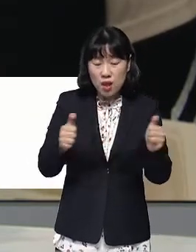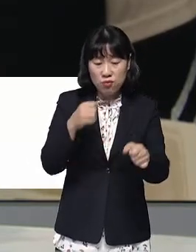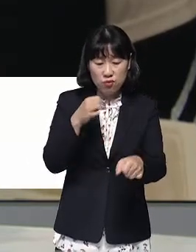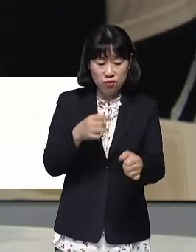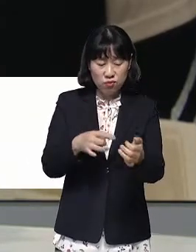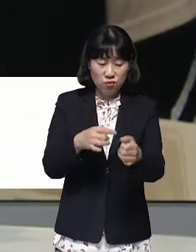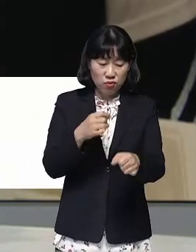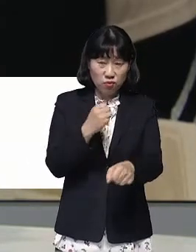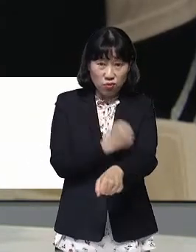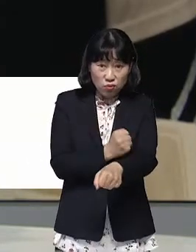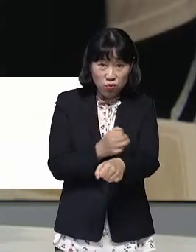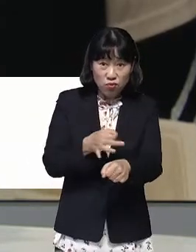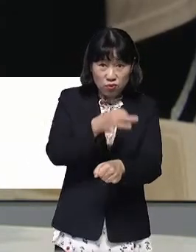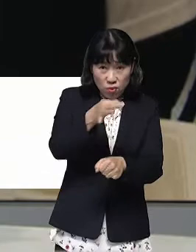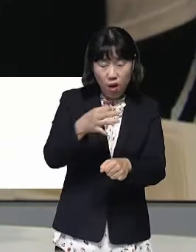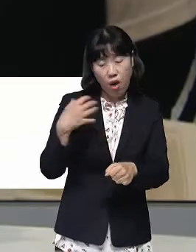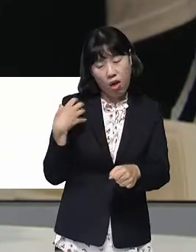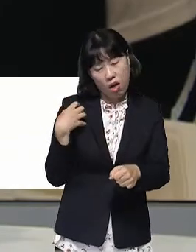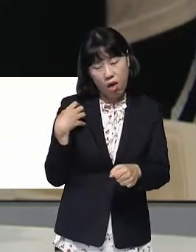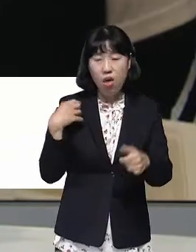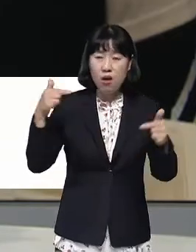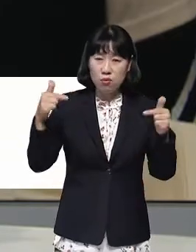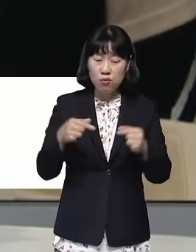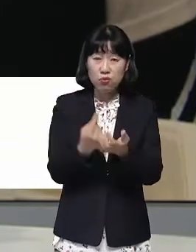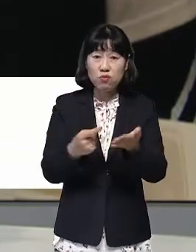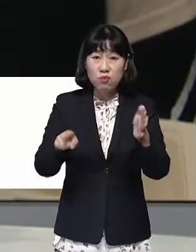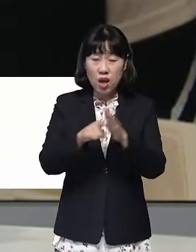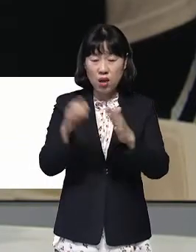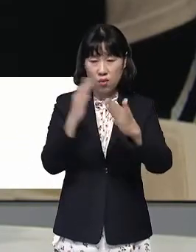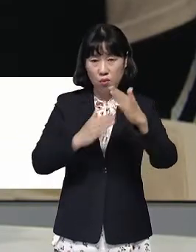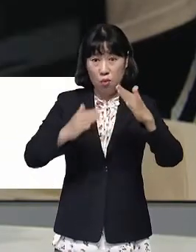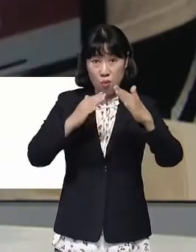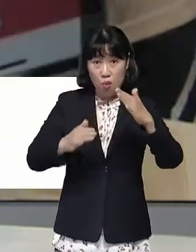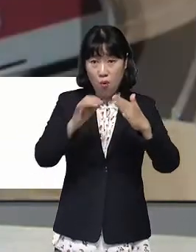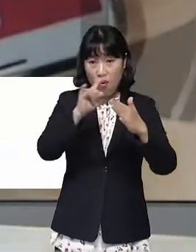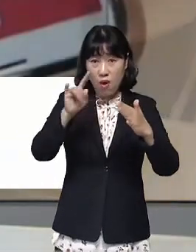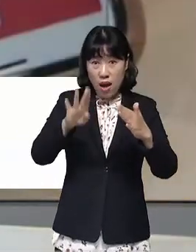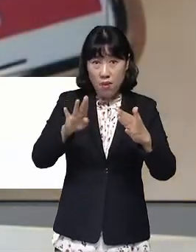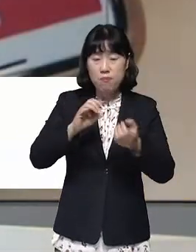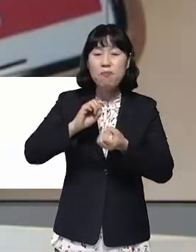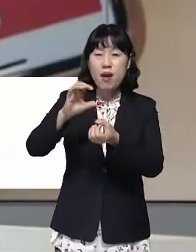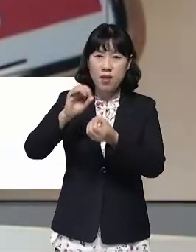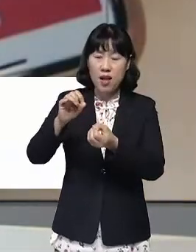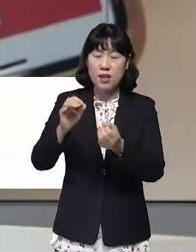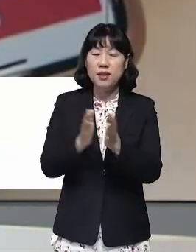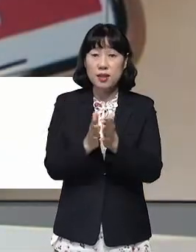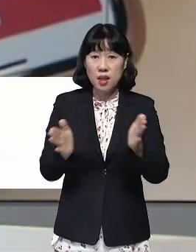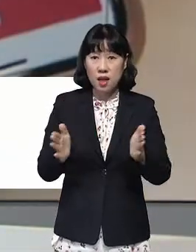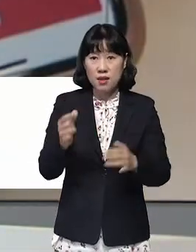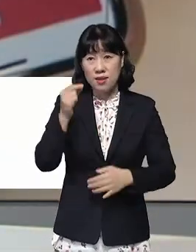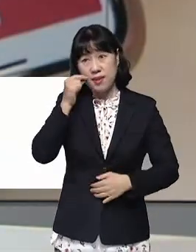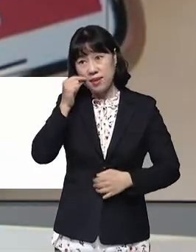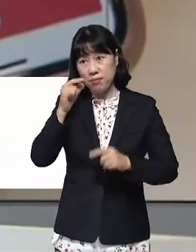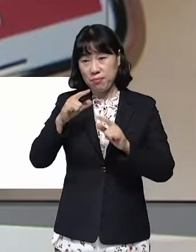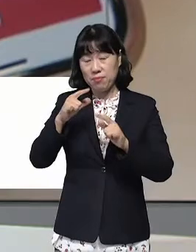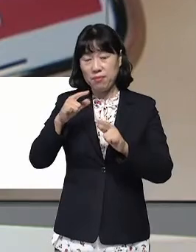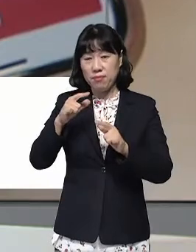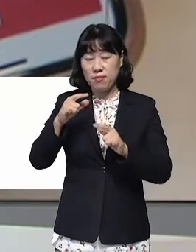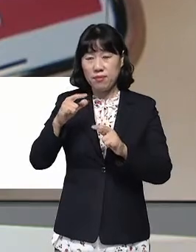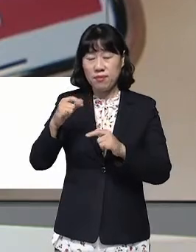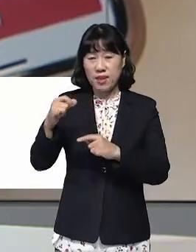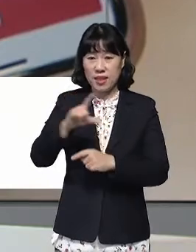위해 광주시가 공공 배달앱 서비스를 시작했습니다. 경쟁력을 갖기 위해선 인지도를 높이는 게